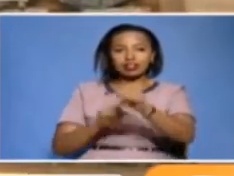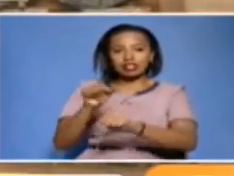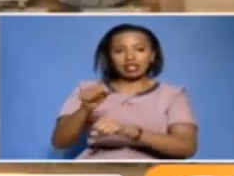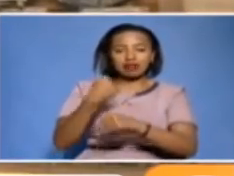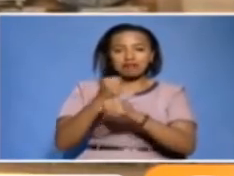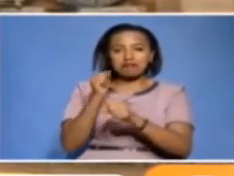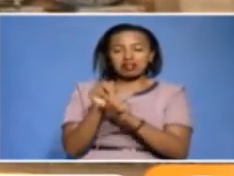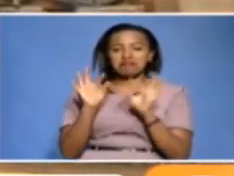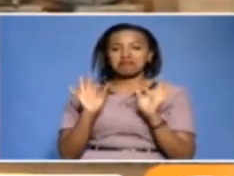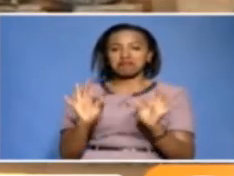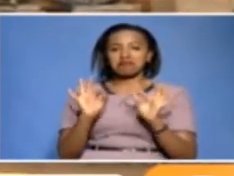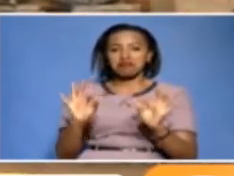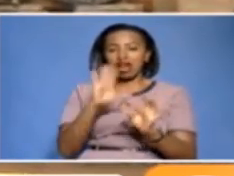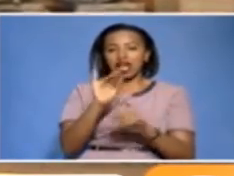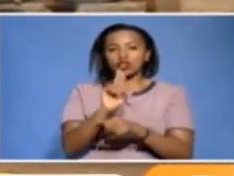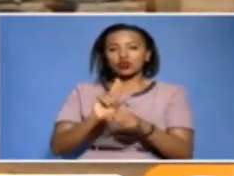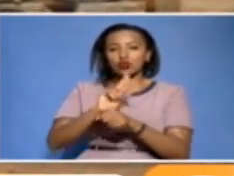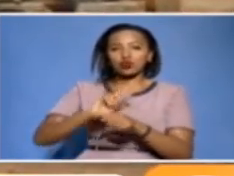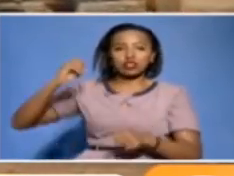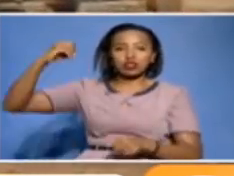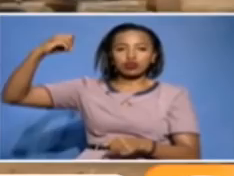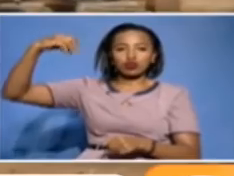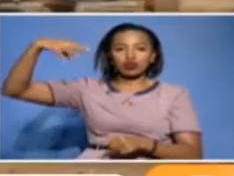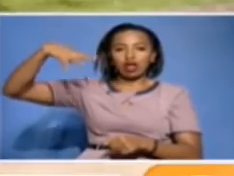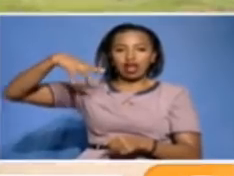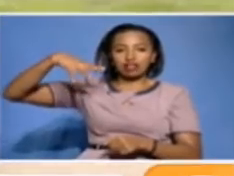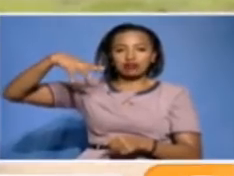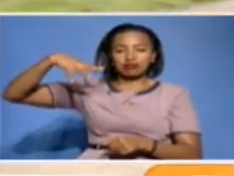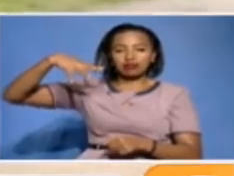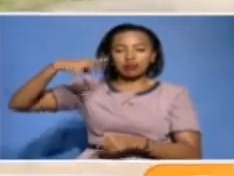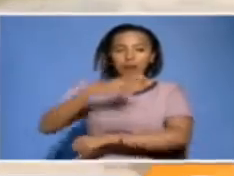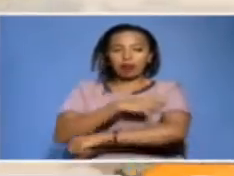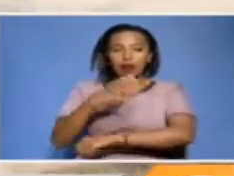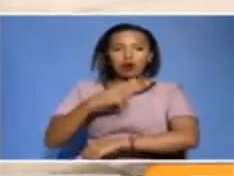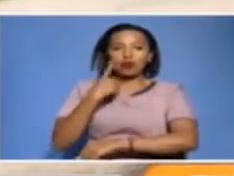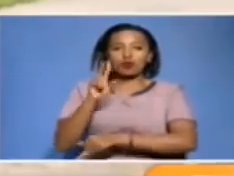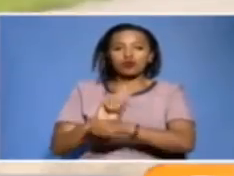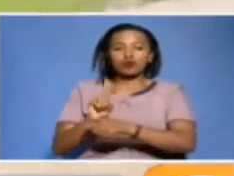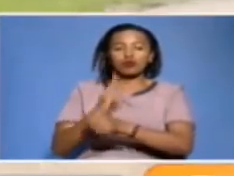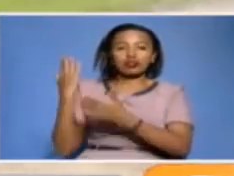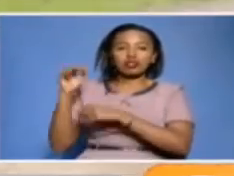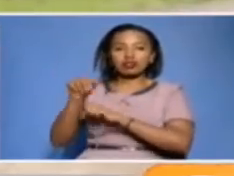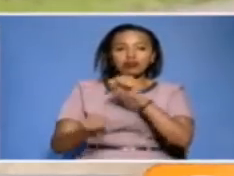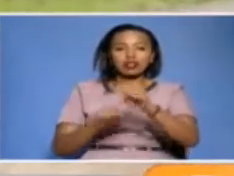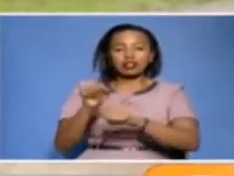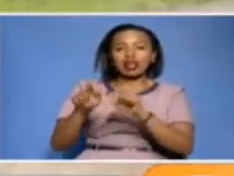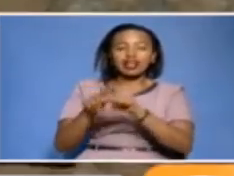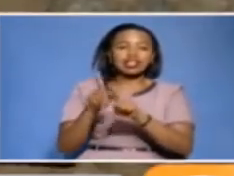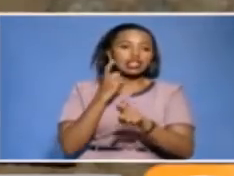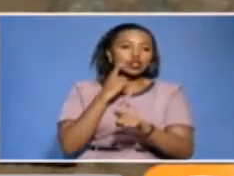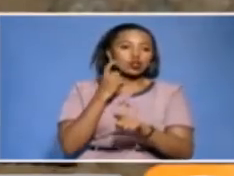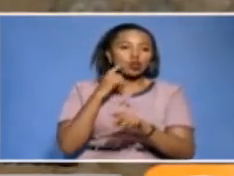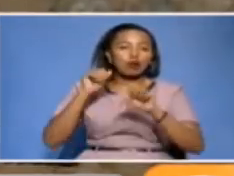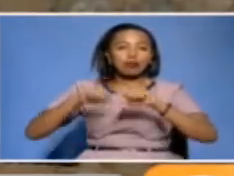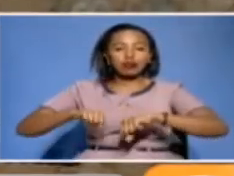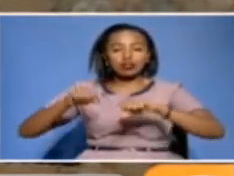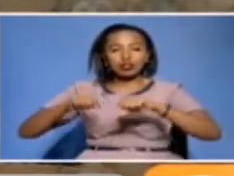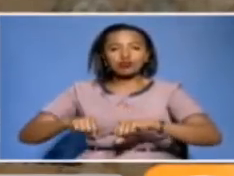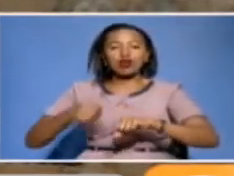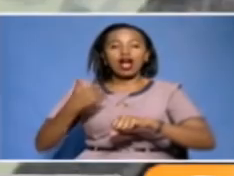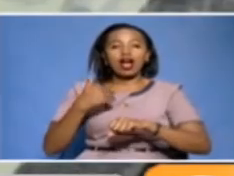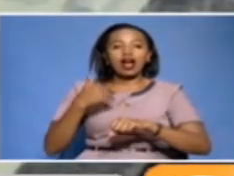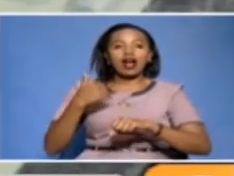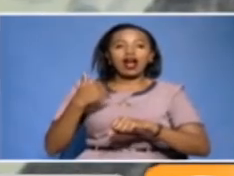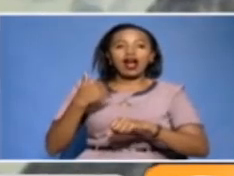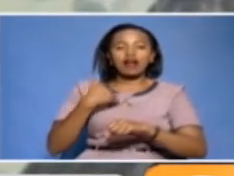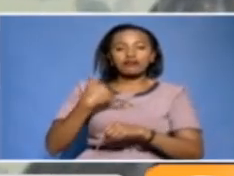na inatumia umeme kutoka kwa jua. Anayetumia baiskeli hii kama duka anaweza kuwa na jokofu. Mwenye simu ya